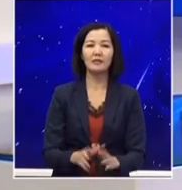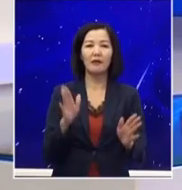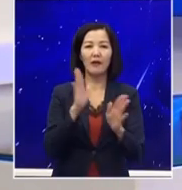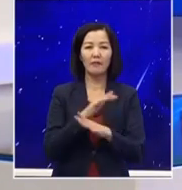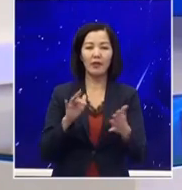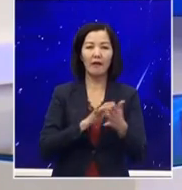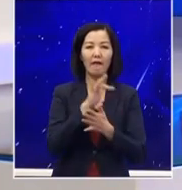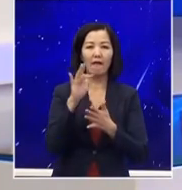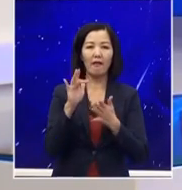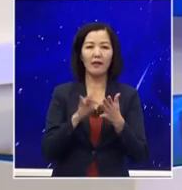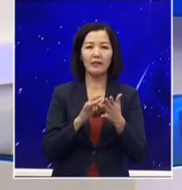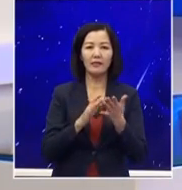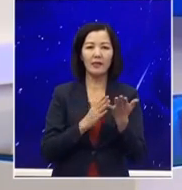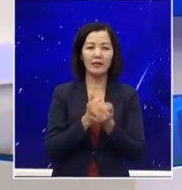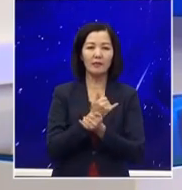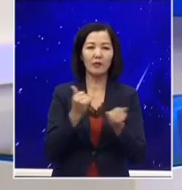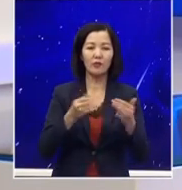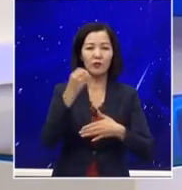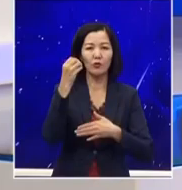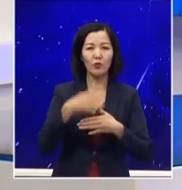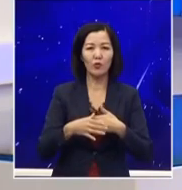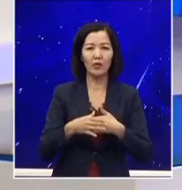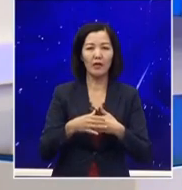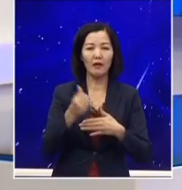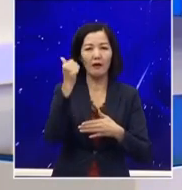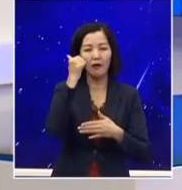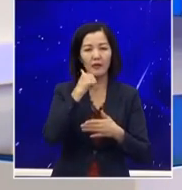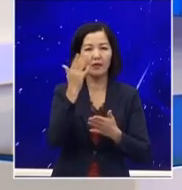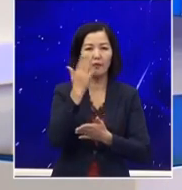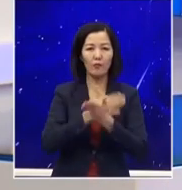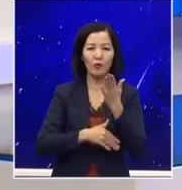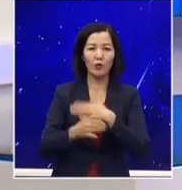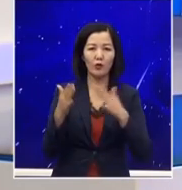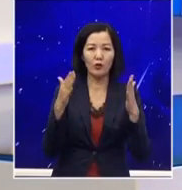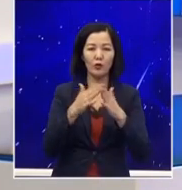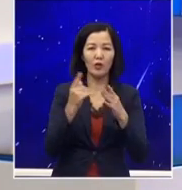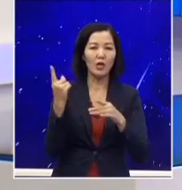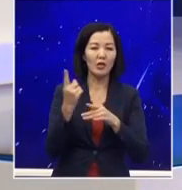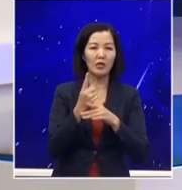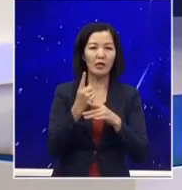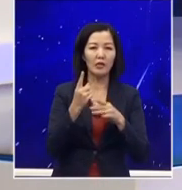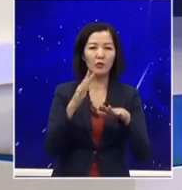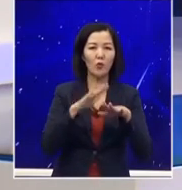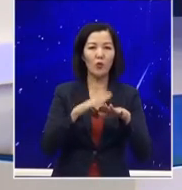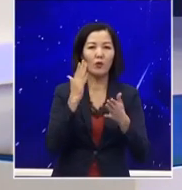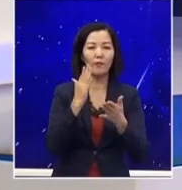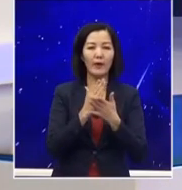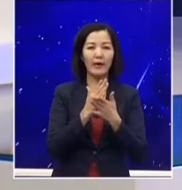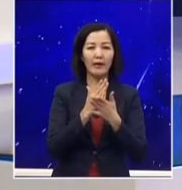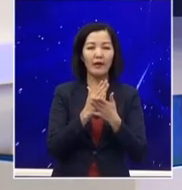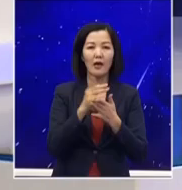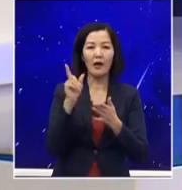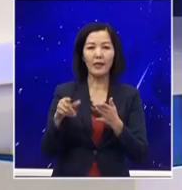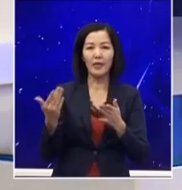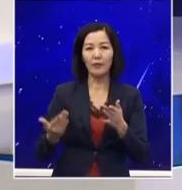Қапшағай қаласындағы арнаулы әлеуметтік қызмет көрсету орталығы, яғни қарттар мен мүгедектер үйінде жалғыз қолда қылғалам шебері тұрады.